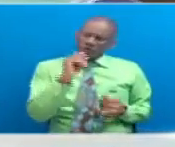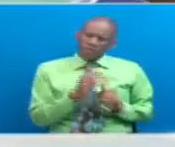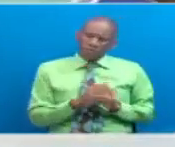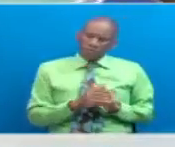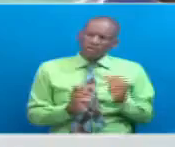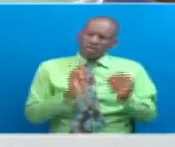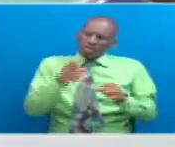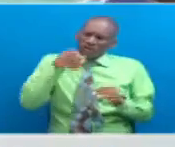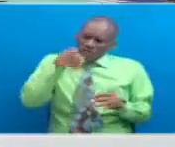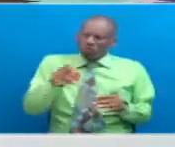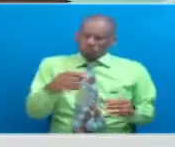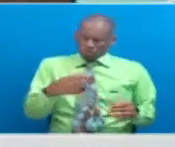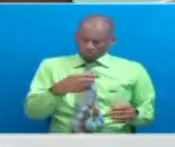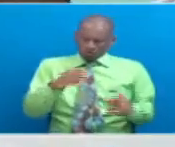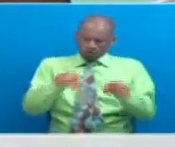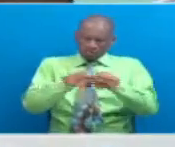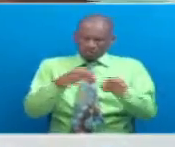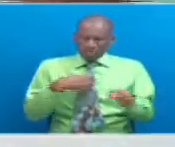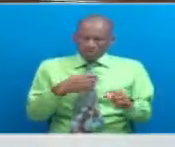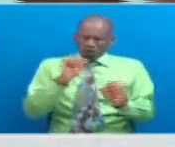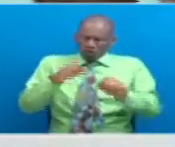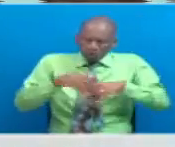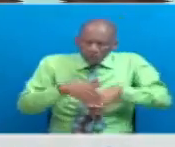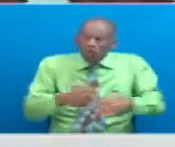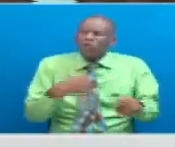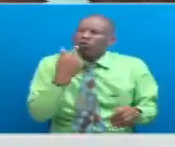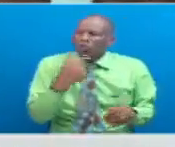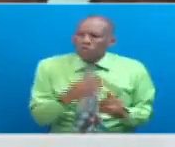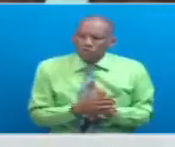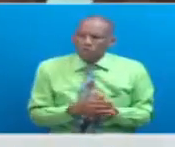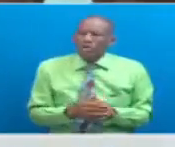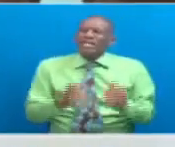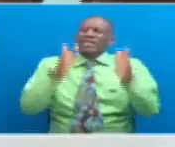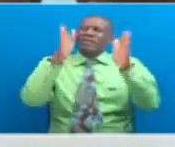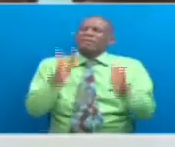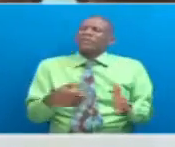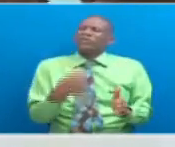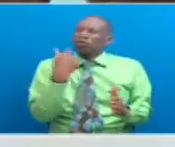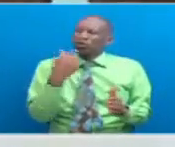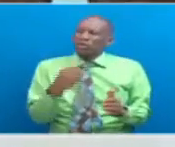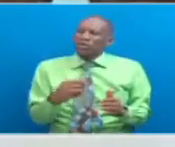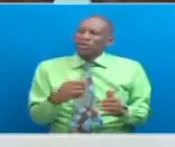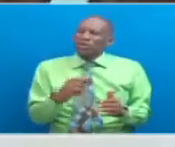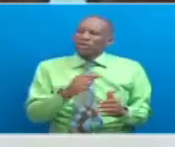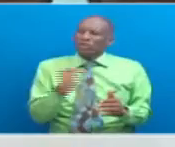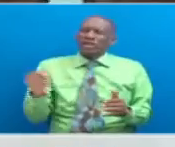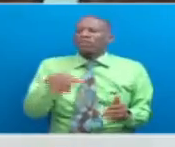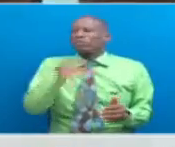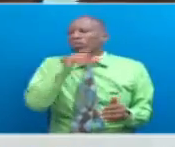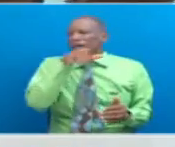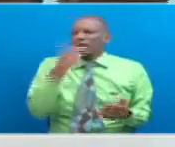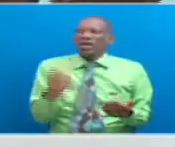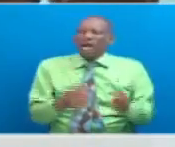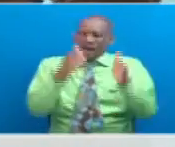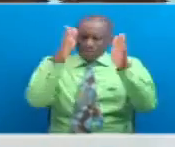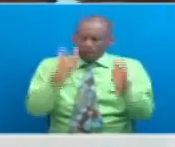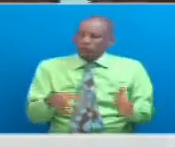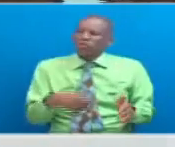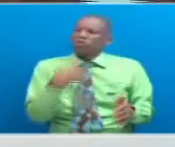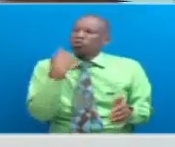kama wewe ni wa Iria, wewe ukifuata umbade gani? Yule ambaye upande wa kwa baba, yule